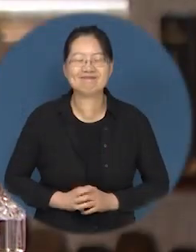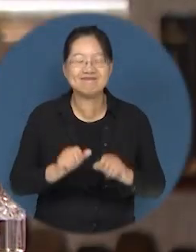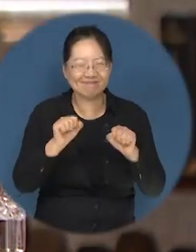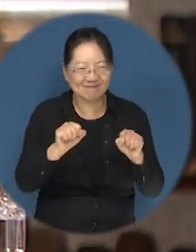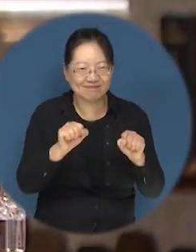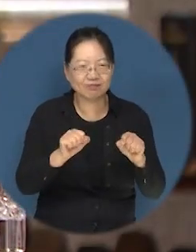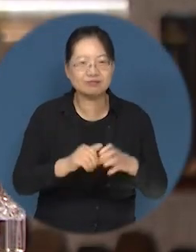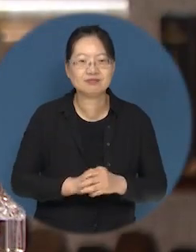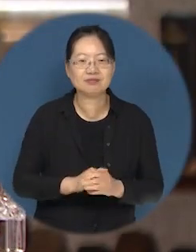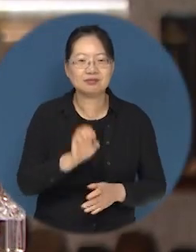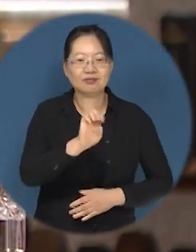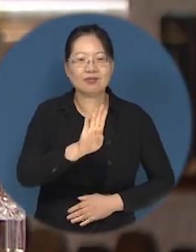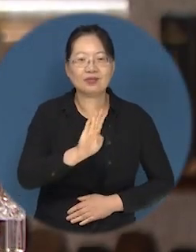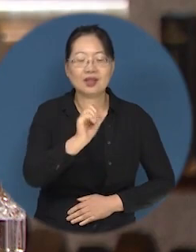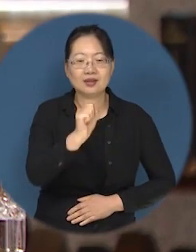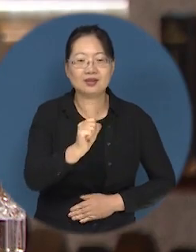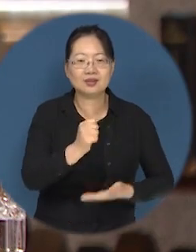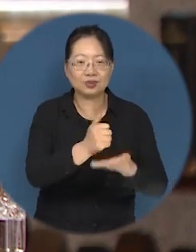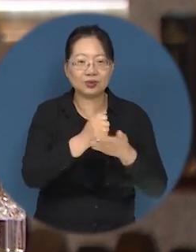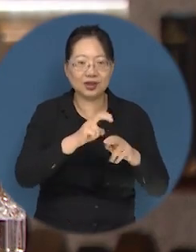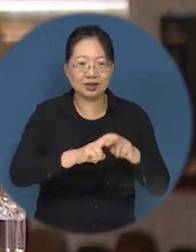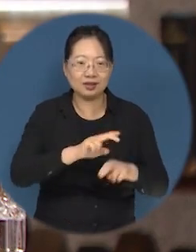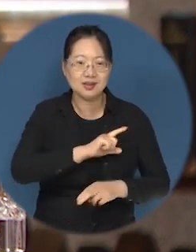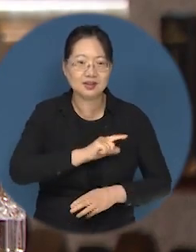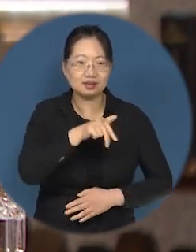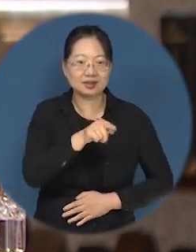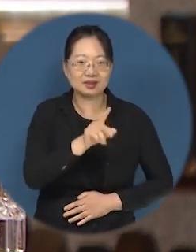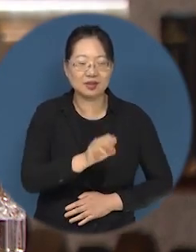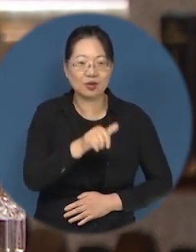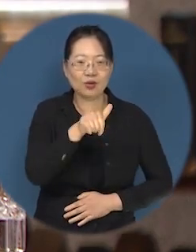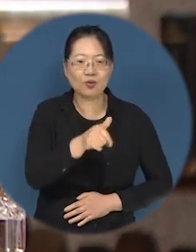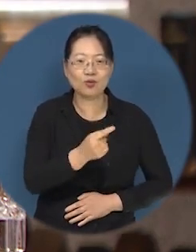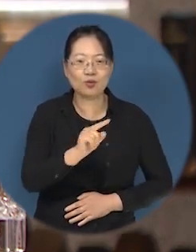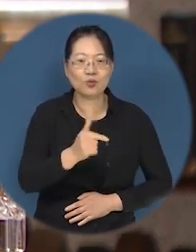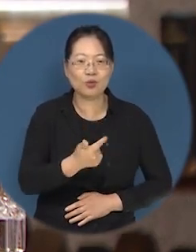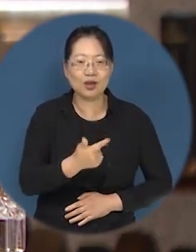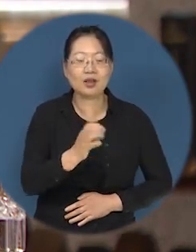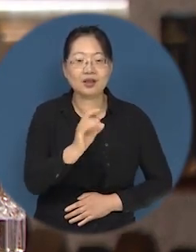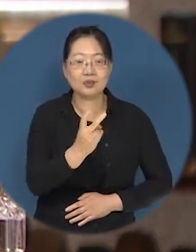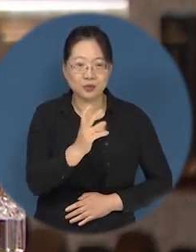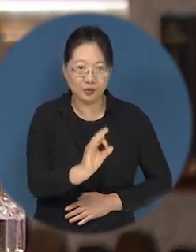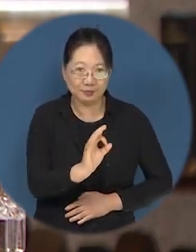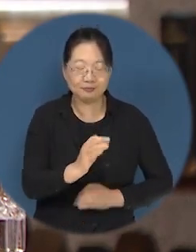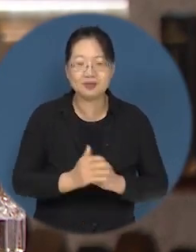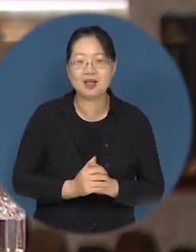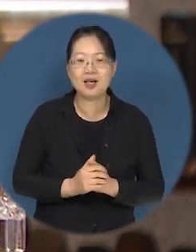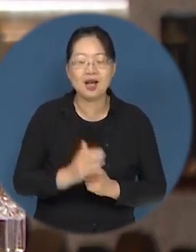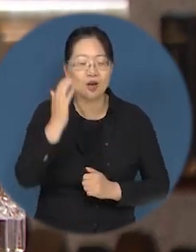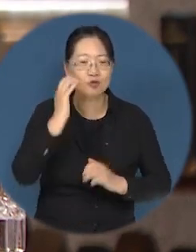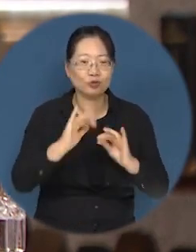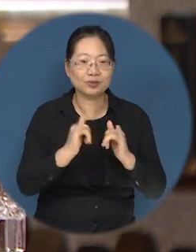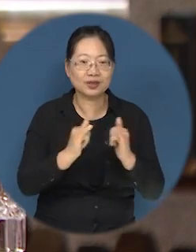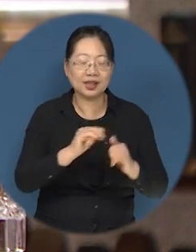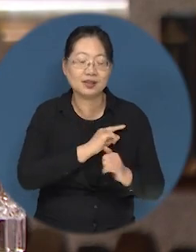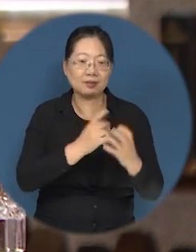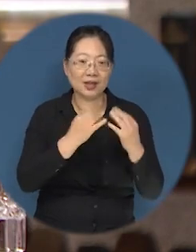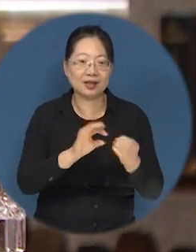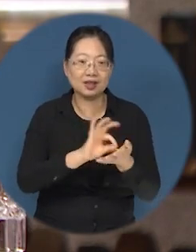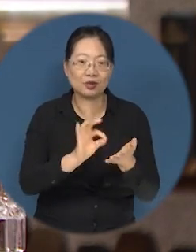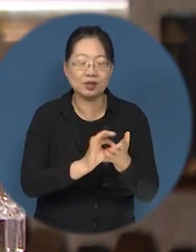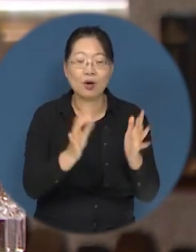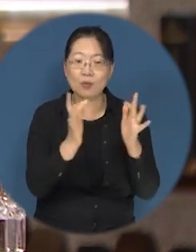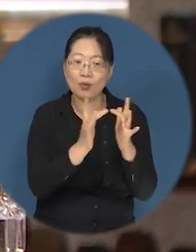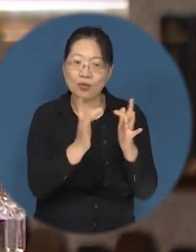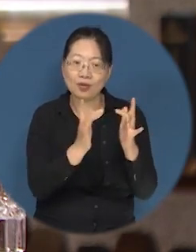여러분 안녕하십니까? EBS 초대석 정관용입니다. 우리나라 국민들이 가장 많이 사용하는 인터넷